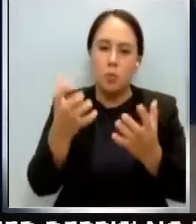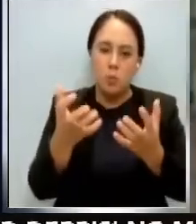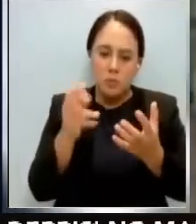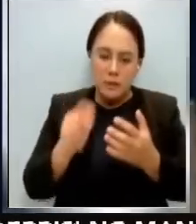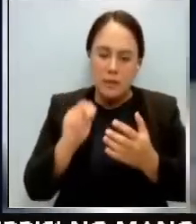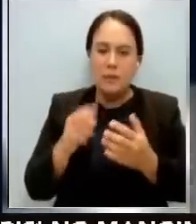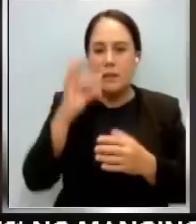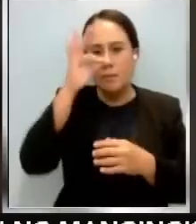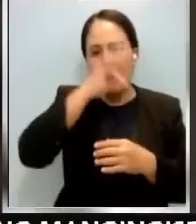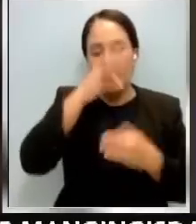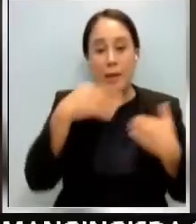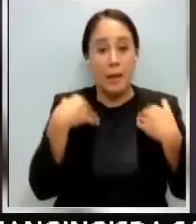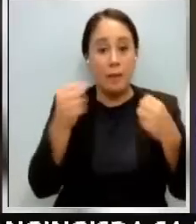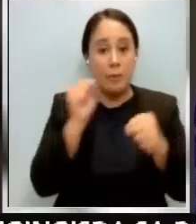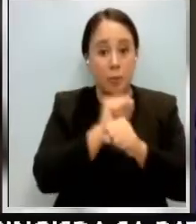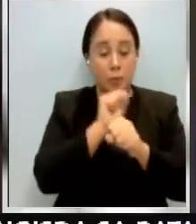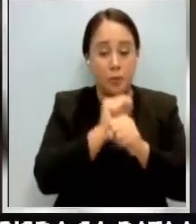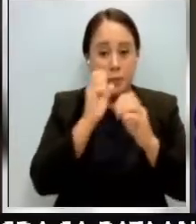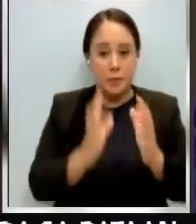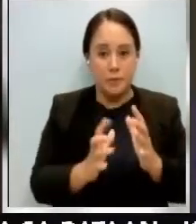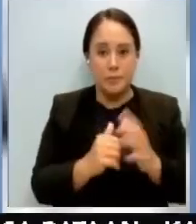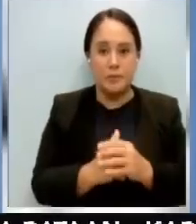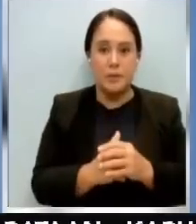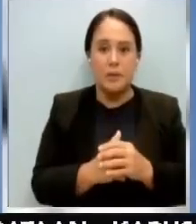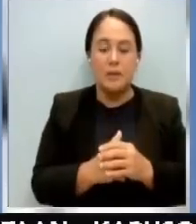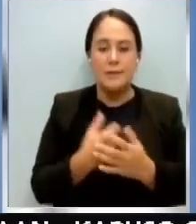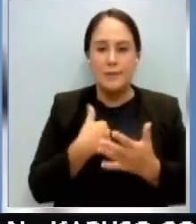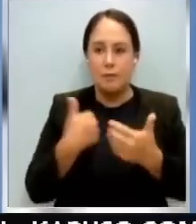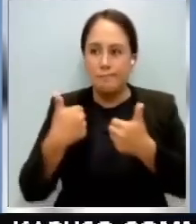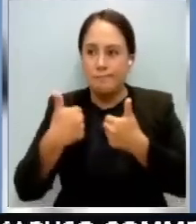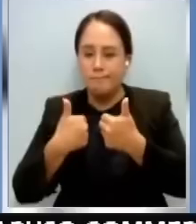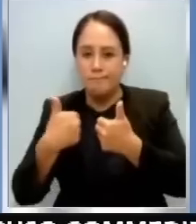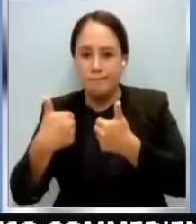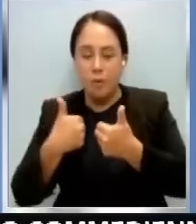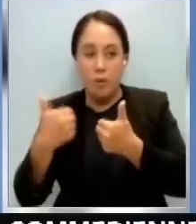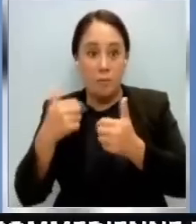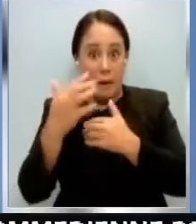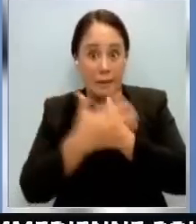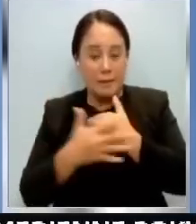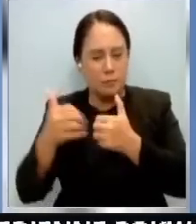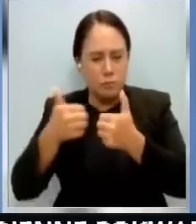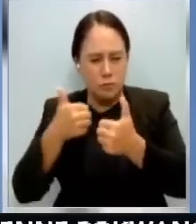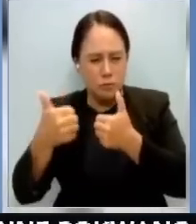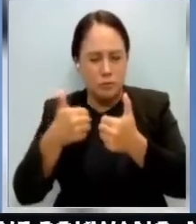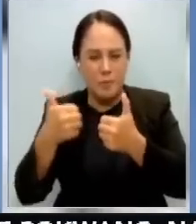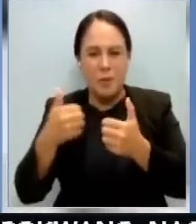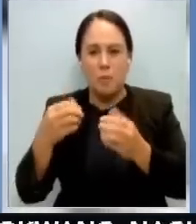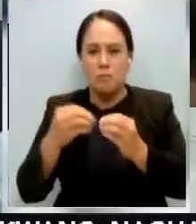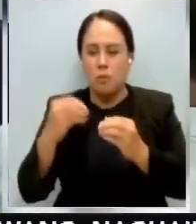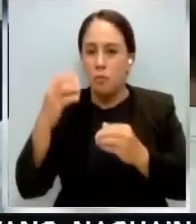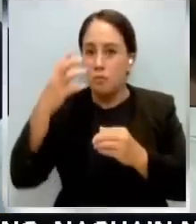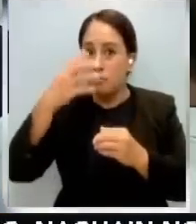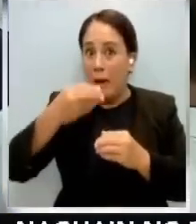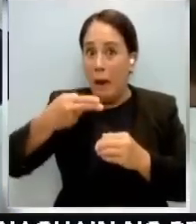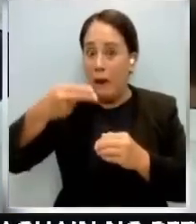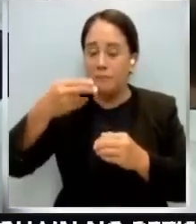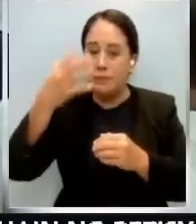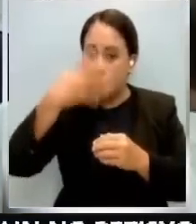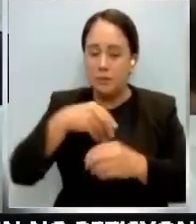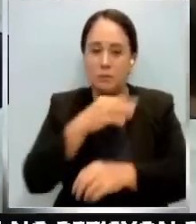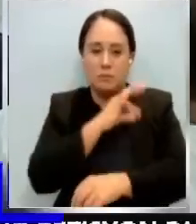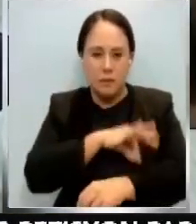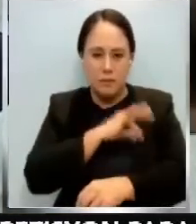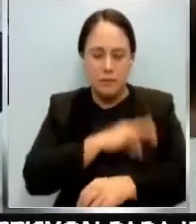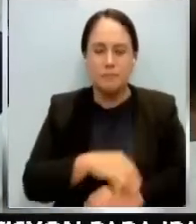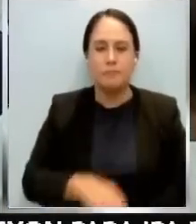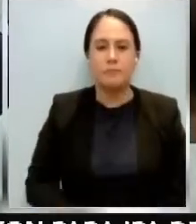healthcare workers. Nagpapasiklaban ng araw ang mga bansa para sa mas magandang benepisyo. Nang tanungin si